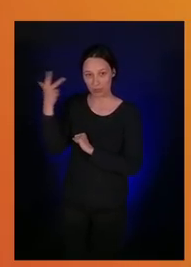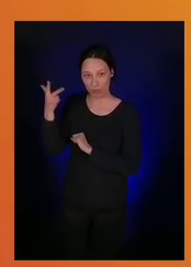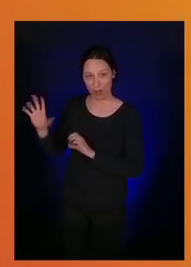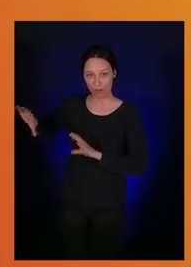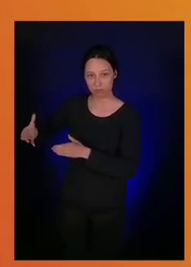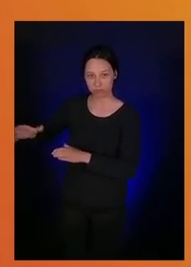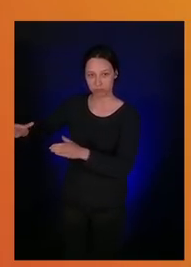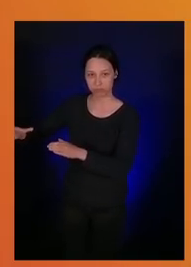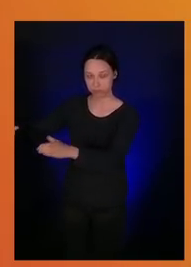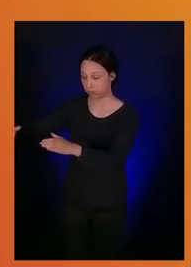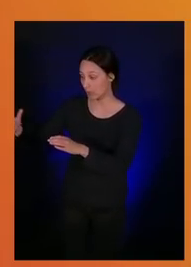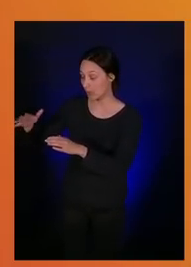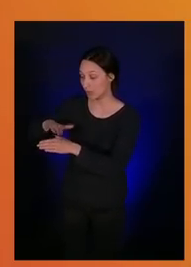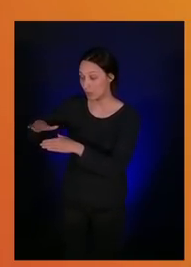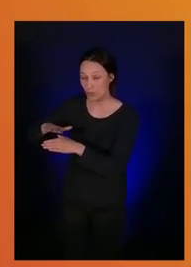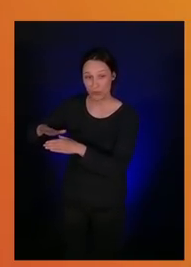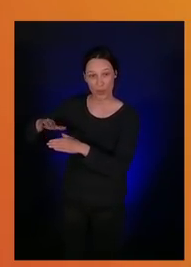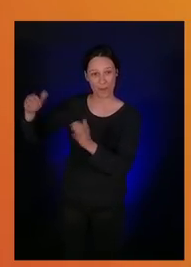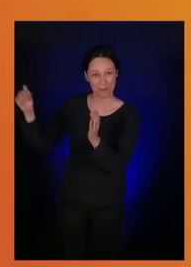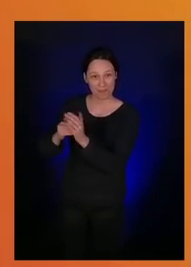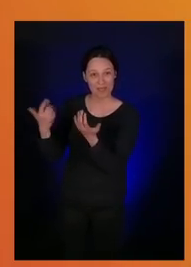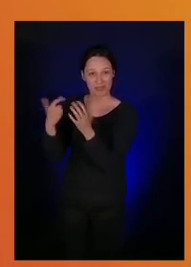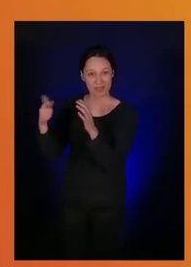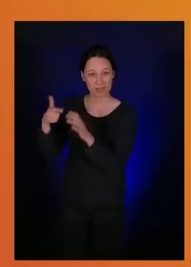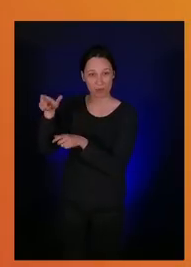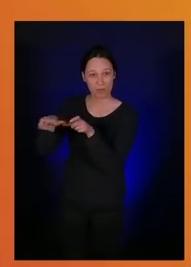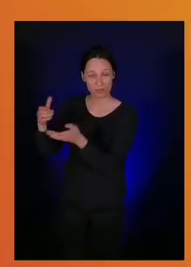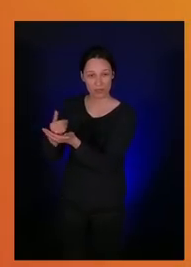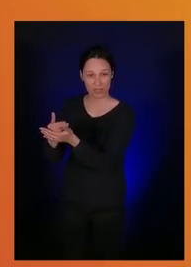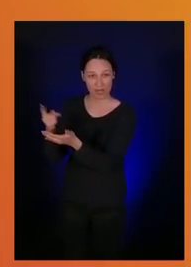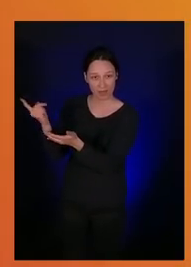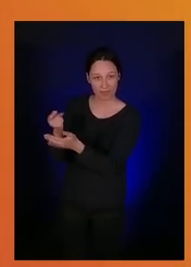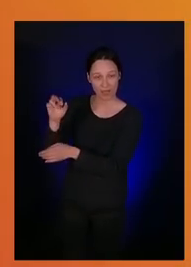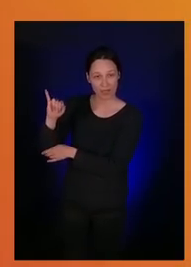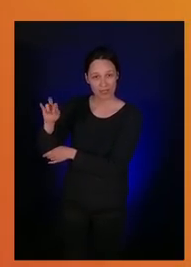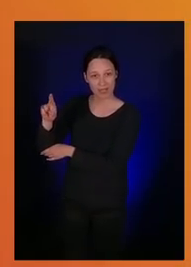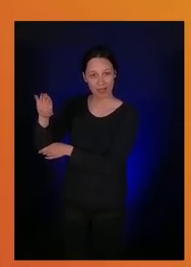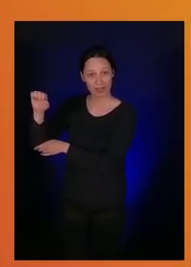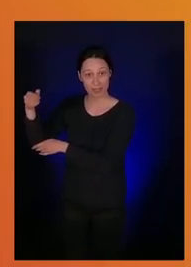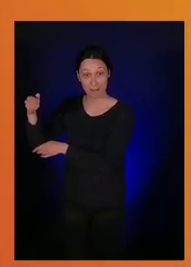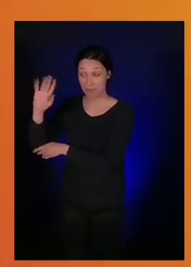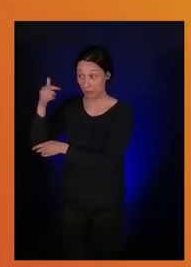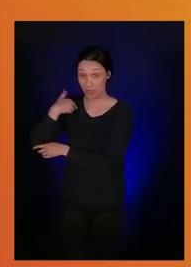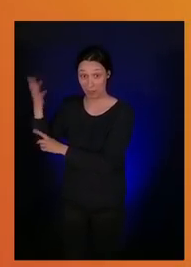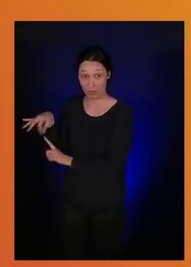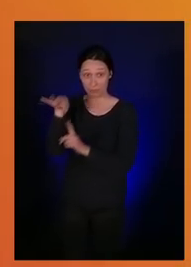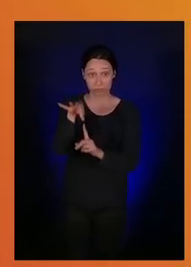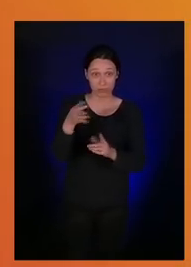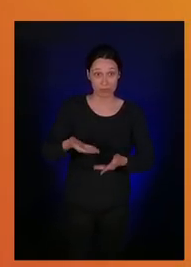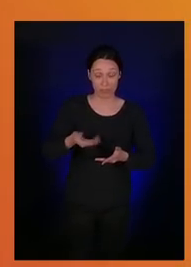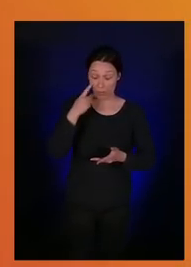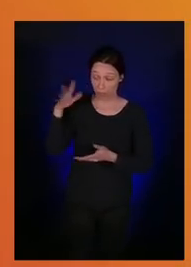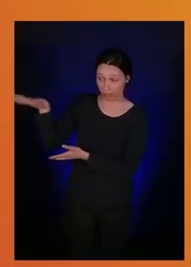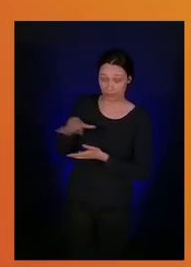réuni plus de 700 des 1700 salariés de l'IRSN. J'y ai pris la parole pour les soutenir en insistant sur la nécessité